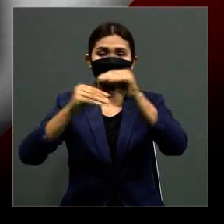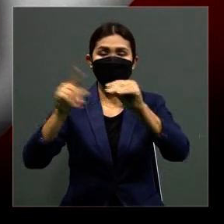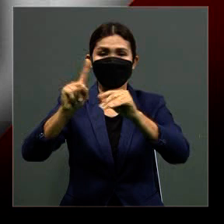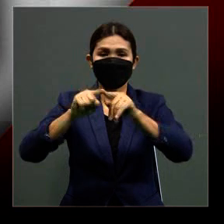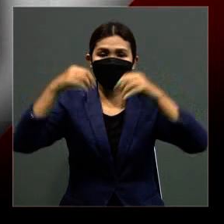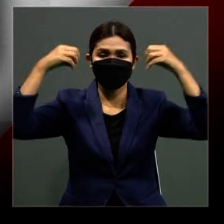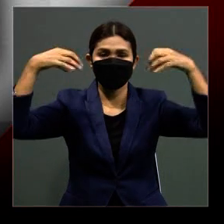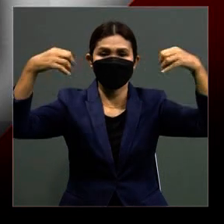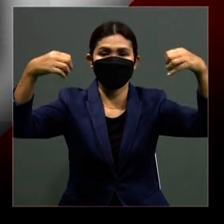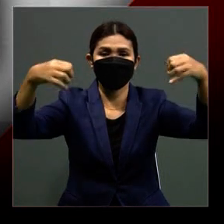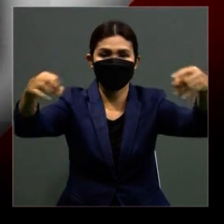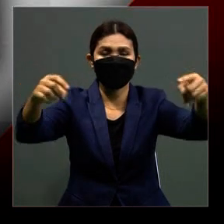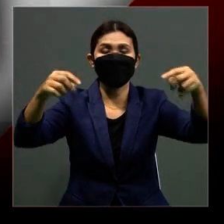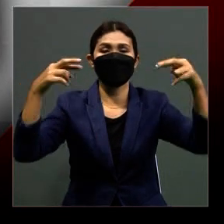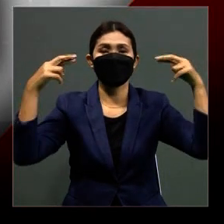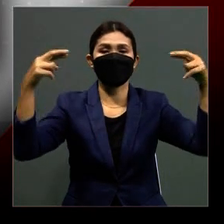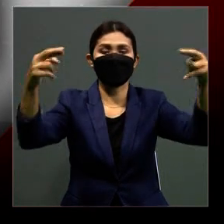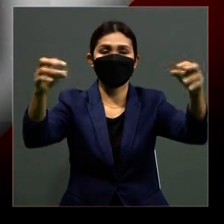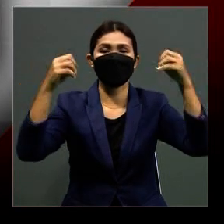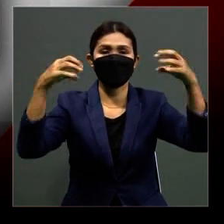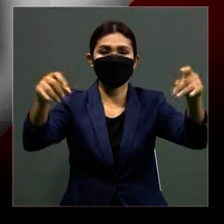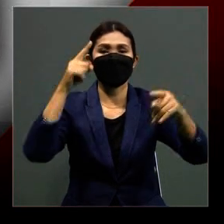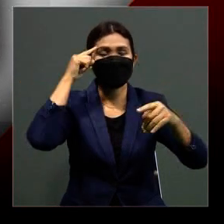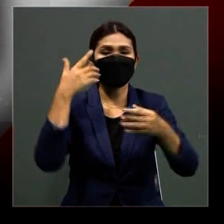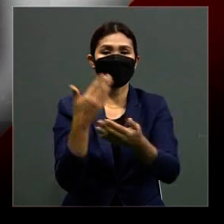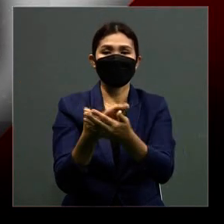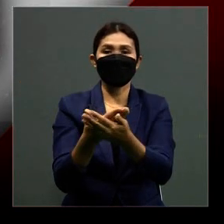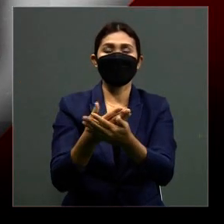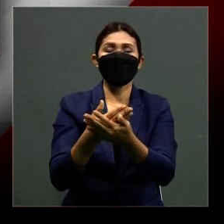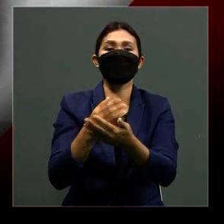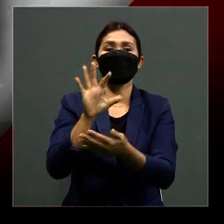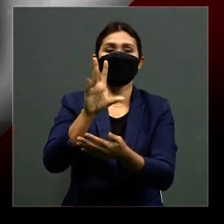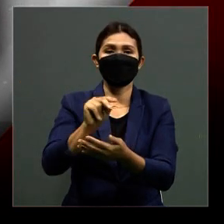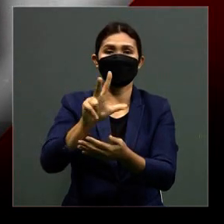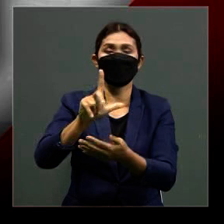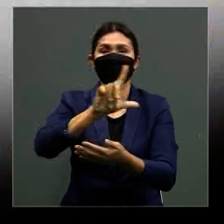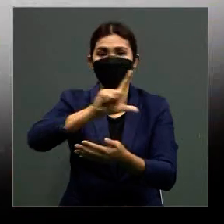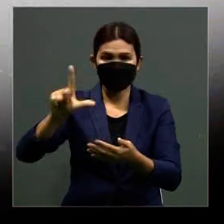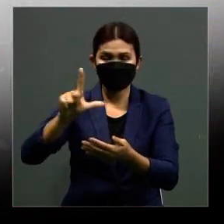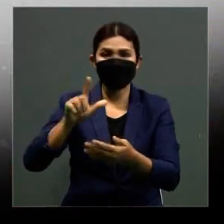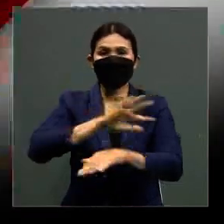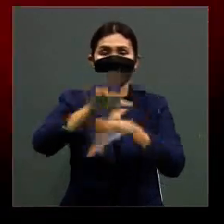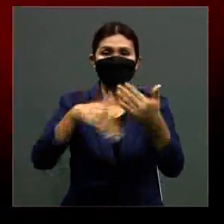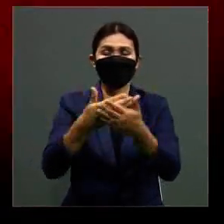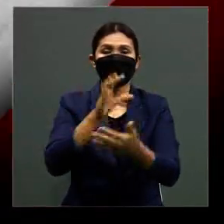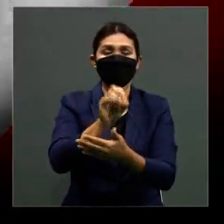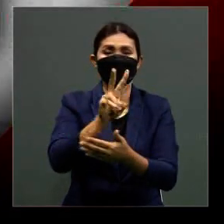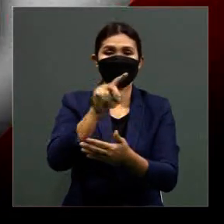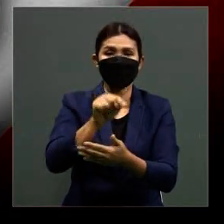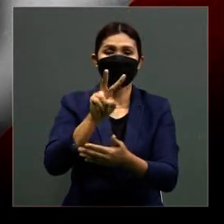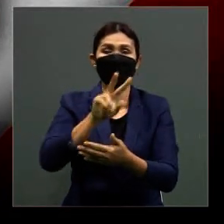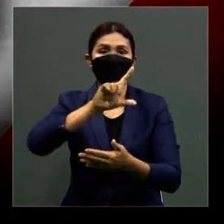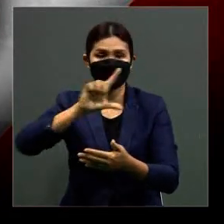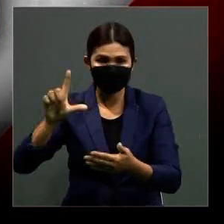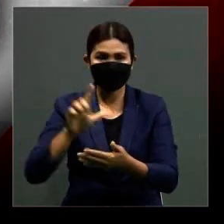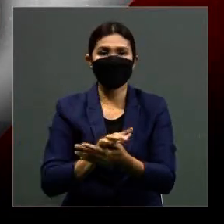สว่างเป็นไฟฟ้ากิ่งคู่เสาสูง 9. 35ล้านบาทพังงาครับเสนอ 2โครงการวงเงิน 50 12.2ล้านบาท